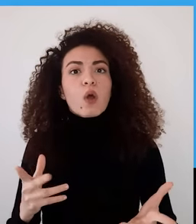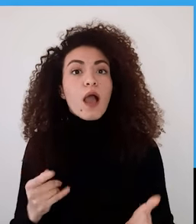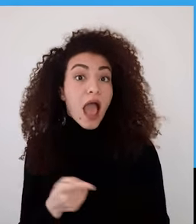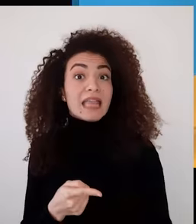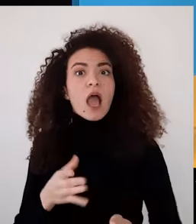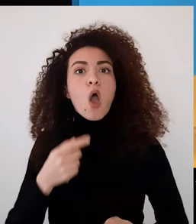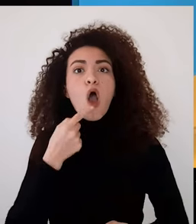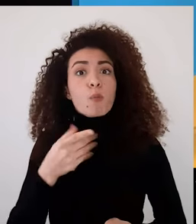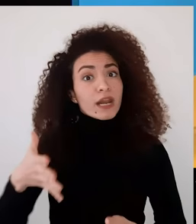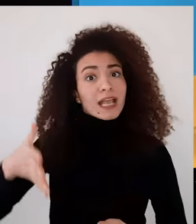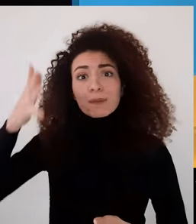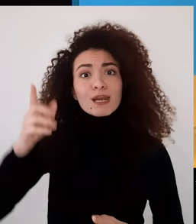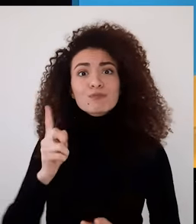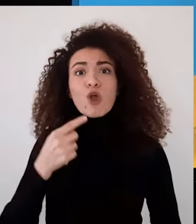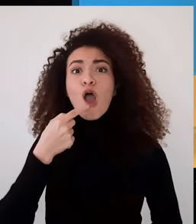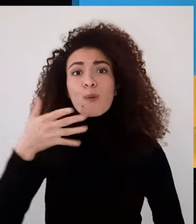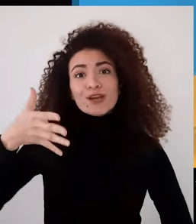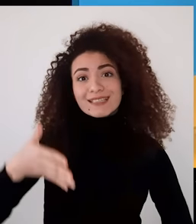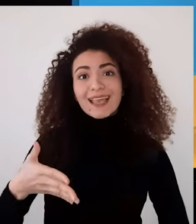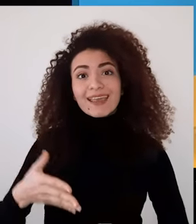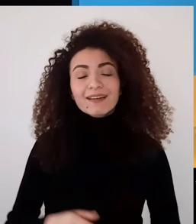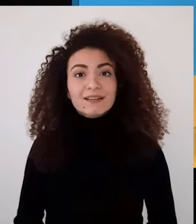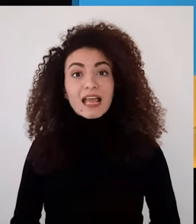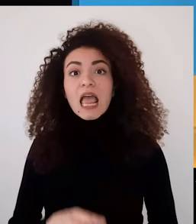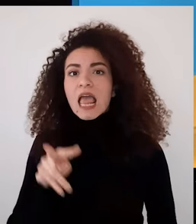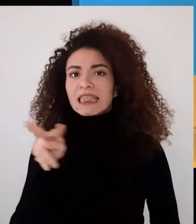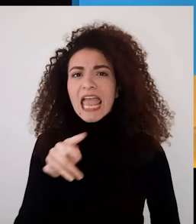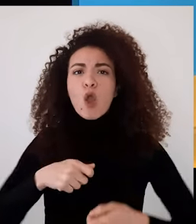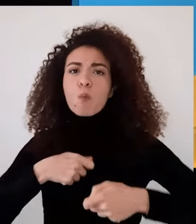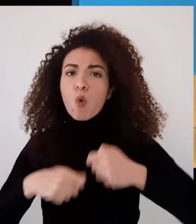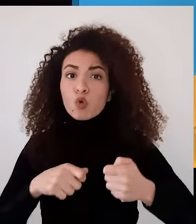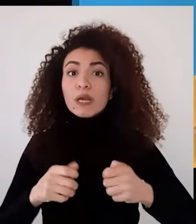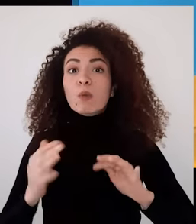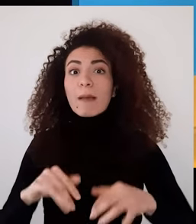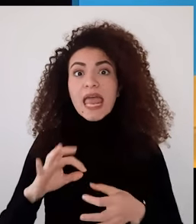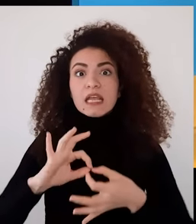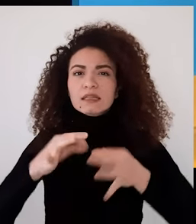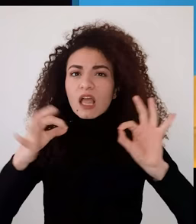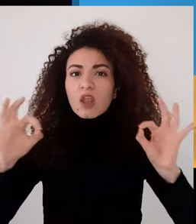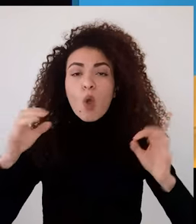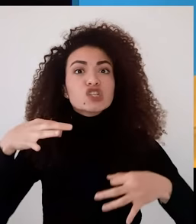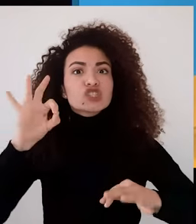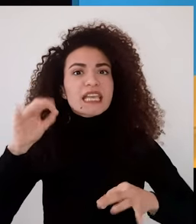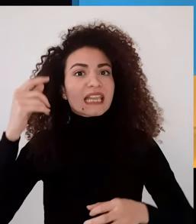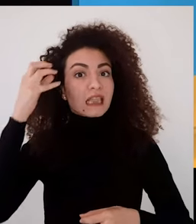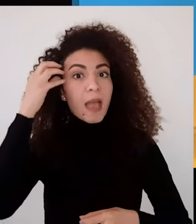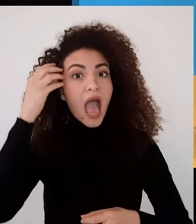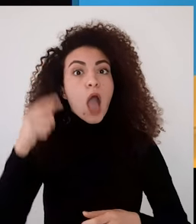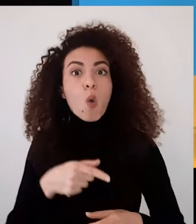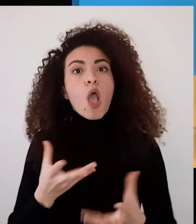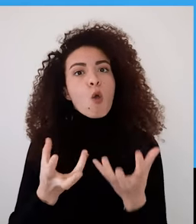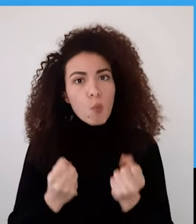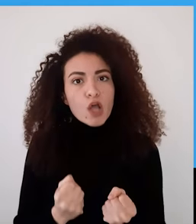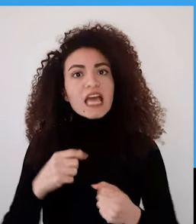إصابة ما. والمذهل بأمر تكوين الخلايا العصبية وبالمرونة العصبية أنه 2 ممكن يصيروا بعد